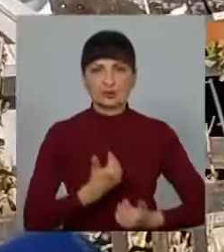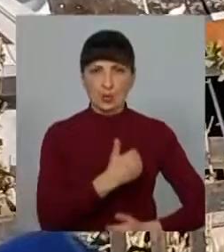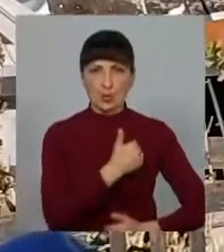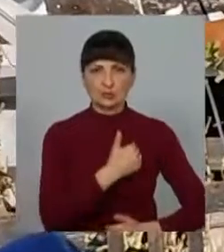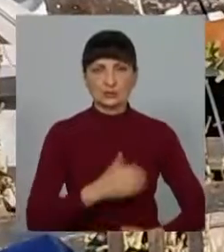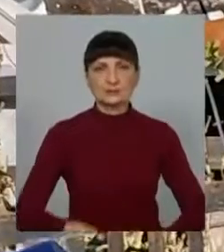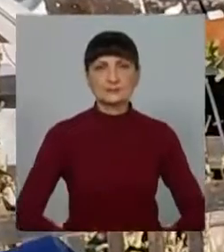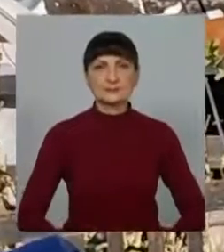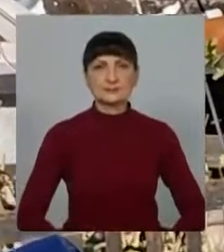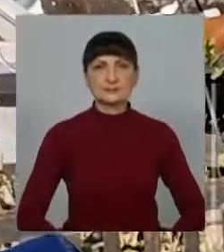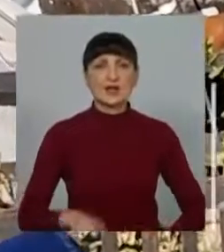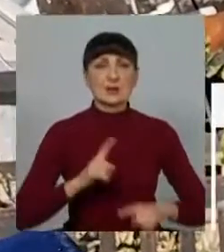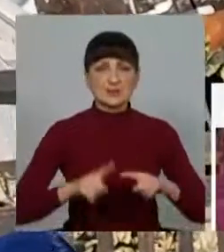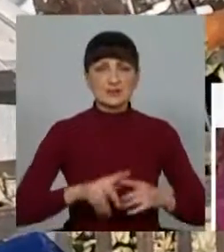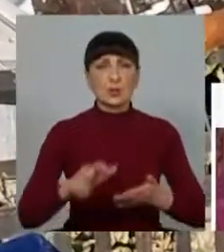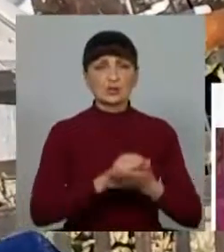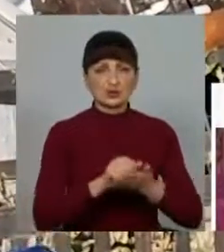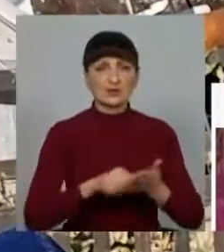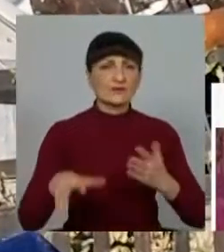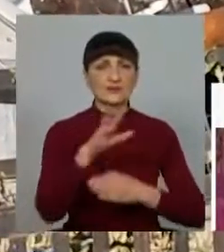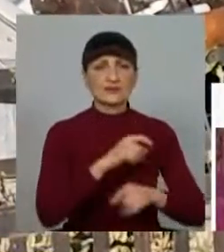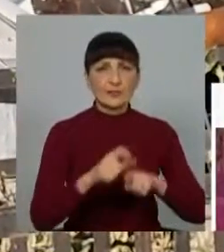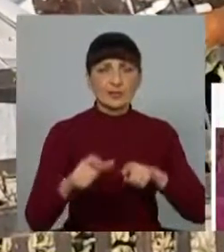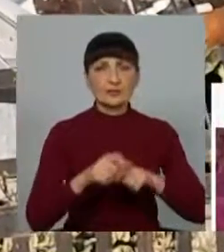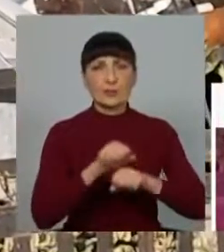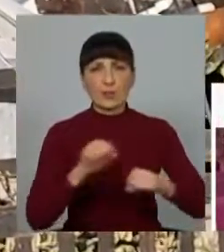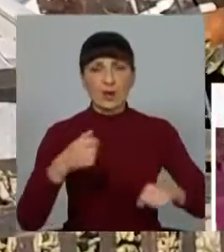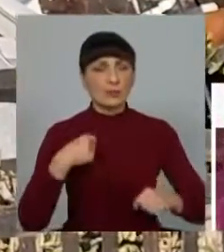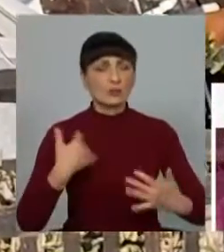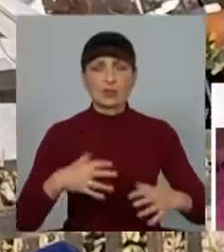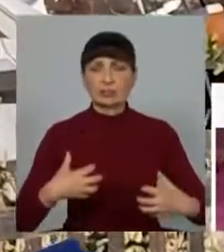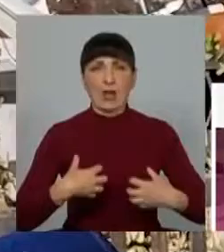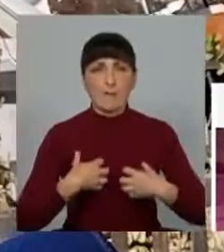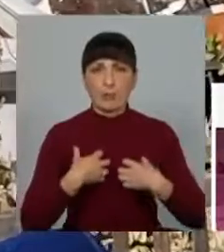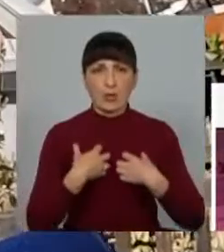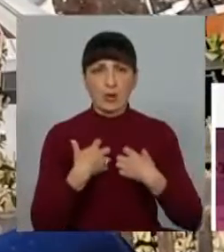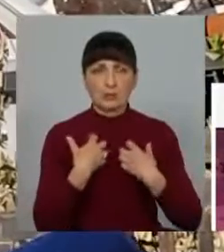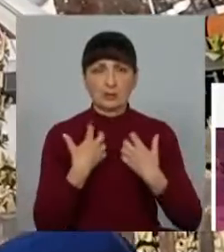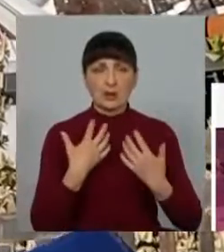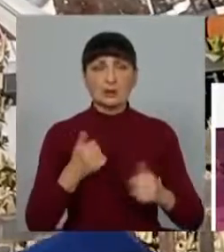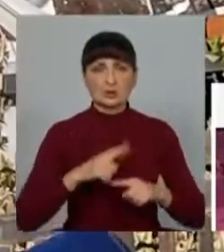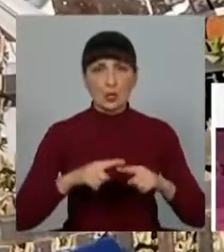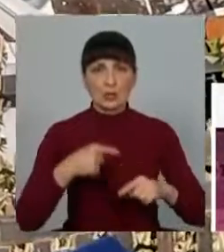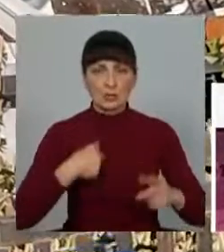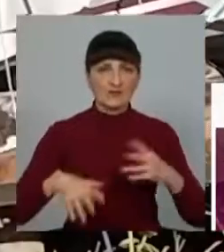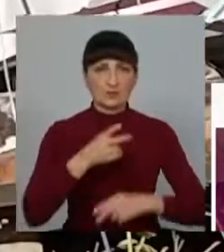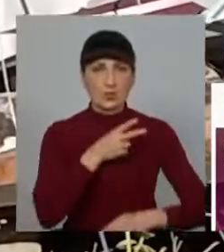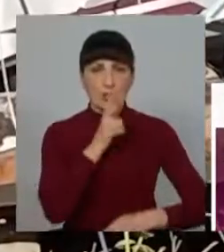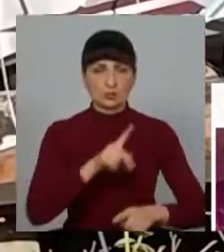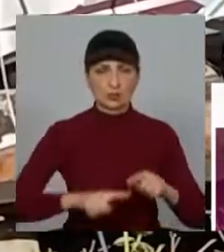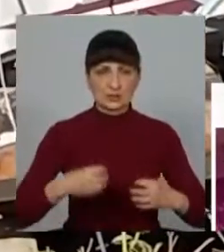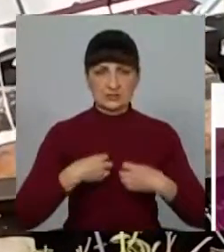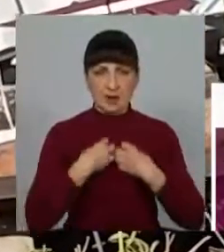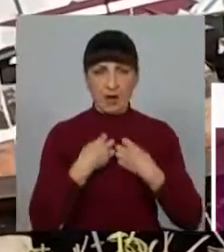жизни. Поскорее бы они уничтожили эти боеприпасы. Мы все уже жутко напуганы. Такими темпами мы скоро умрем от